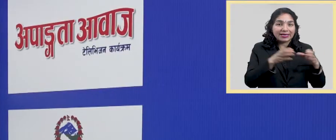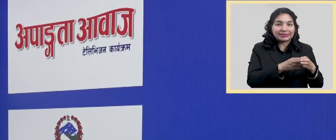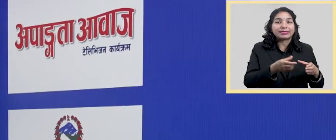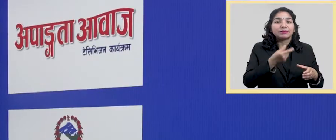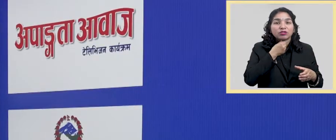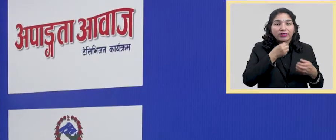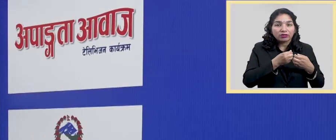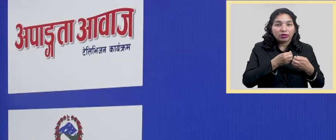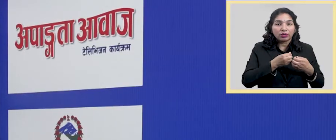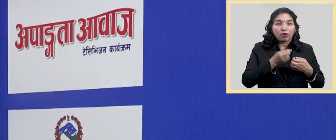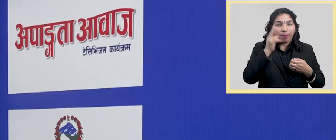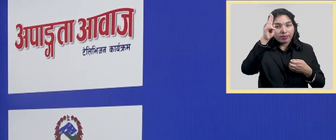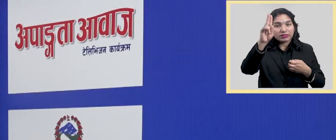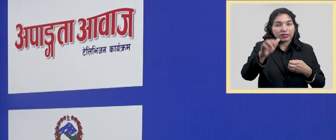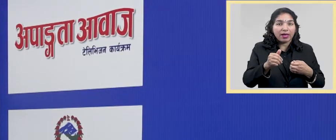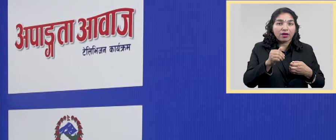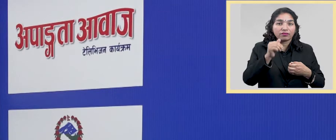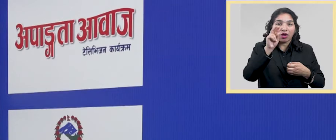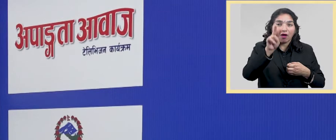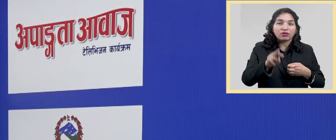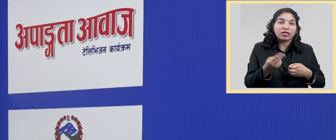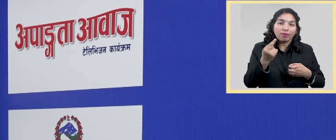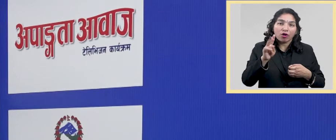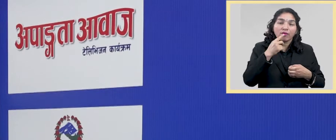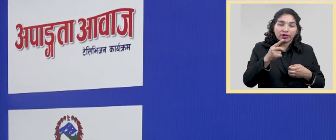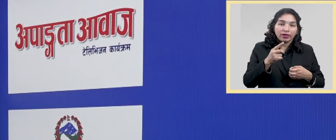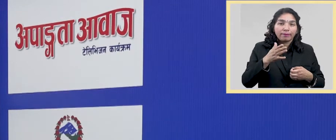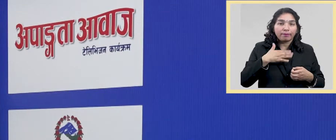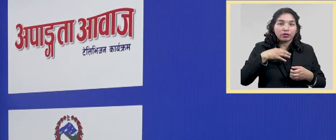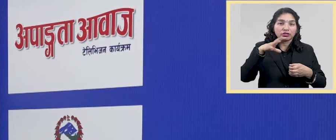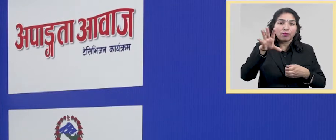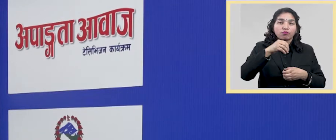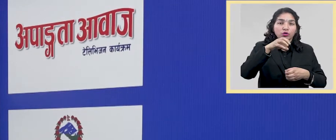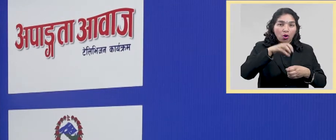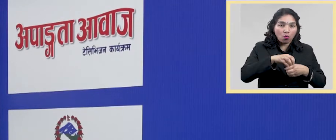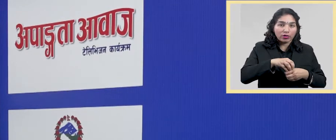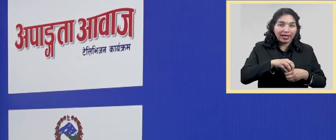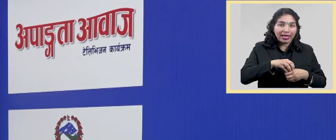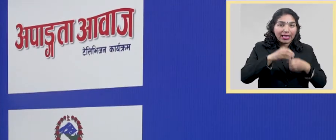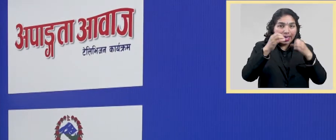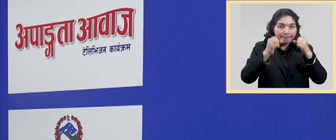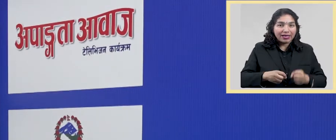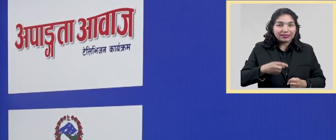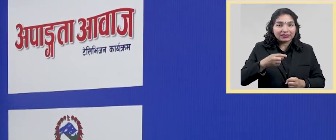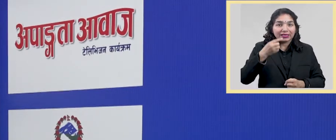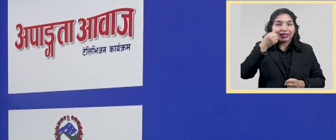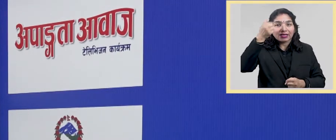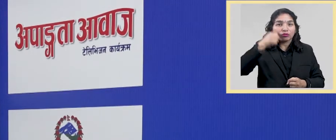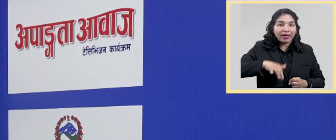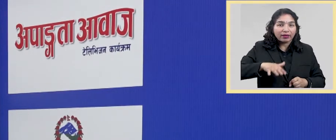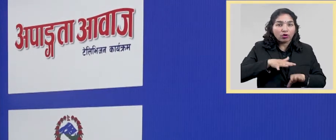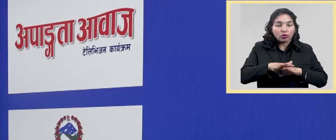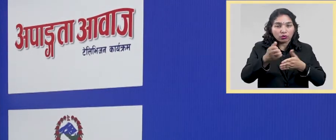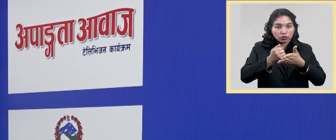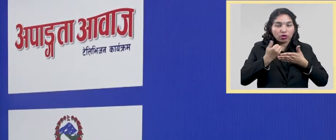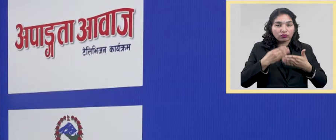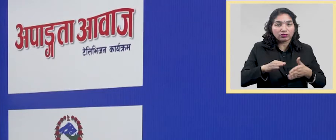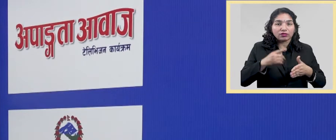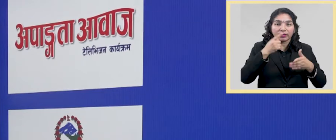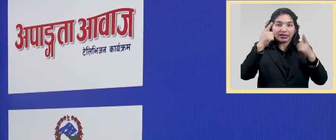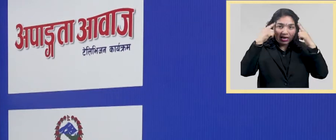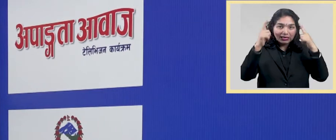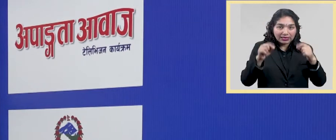मलाई कुनै पनि ठाउँमा भोलि आउने अवस्था रह्यो भने सम्पूर्ण वडावासी दाजुभाइहरूको सहयोग हुनेछ भन्ने पनि मैले अपेक्षा लिएको छु